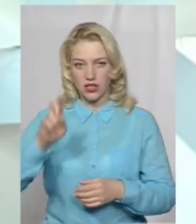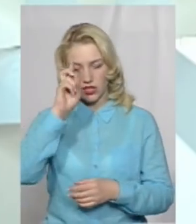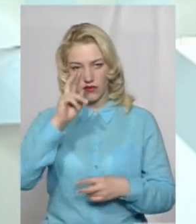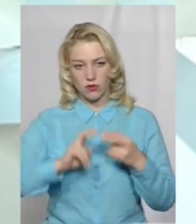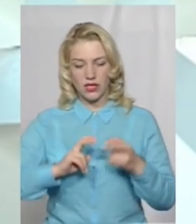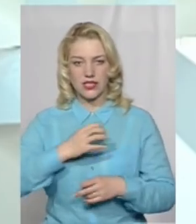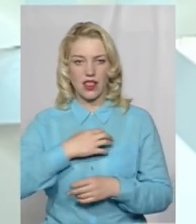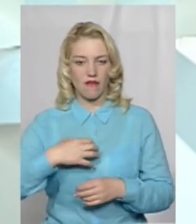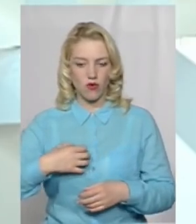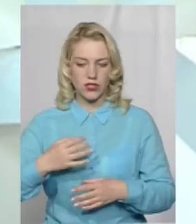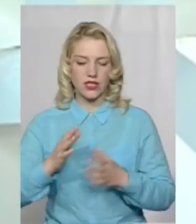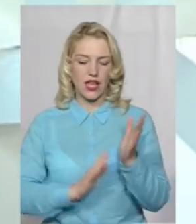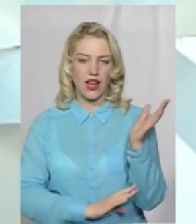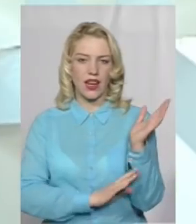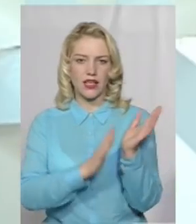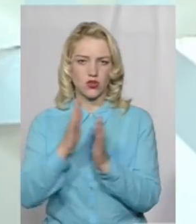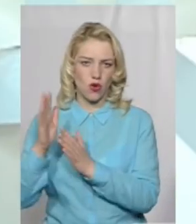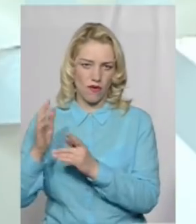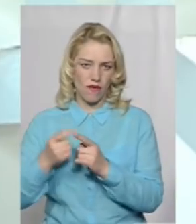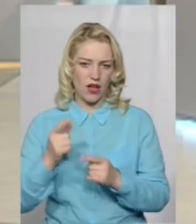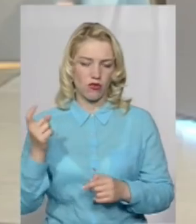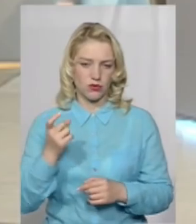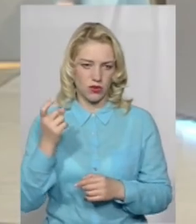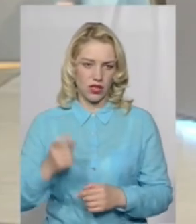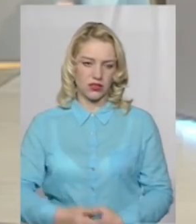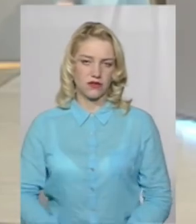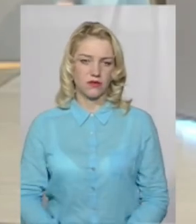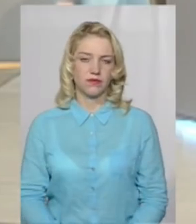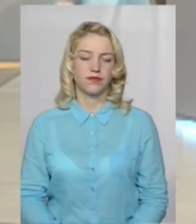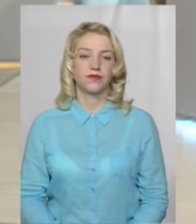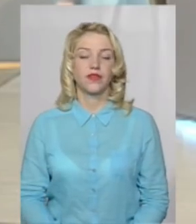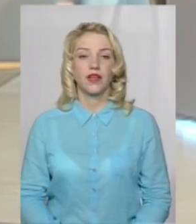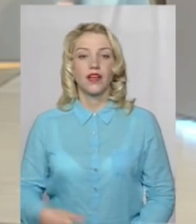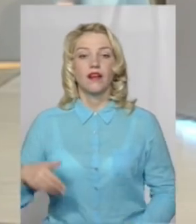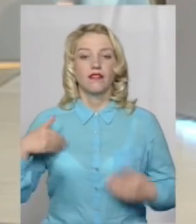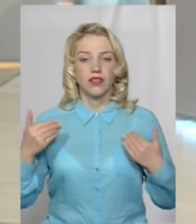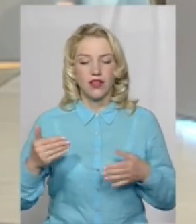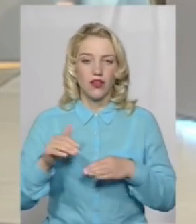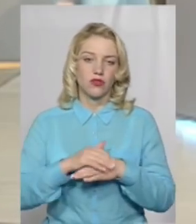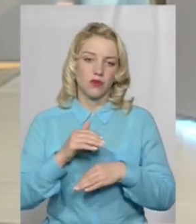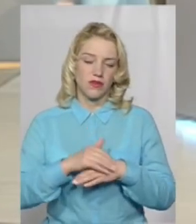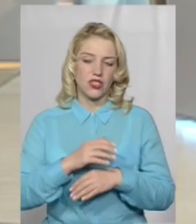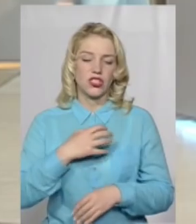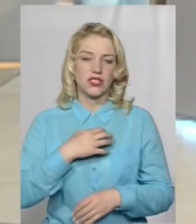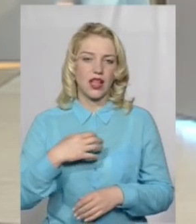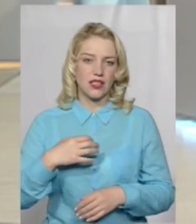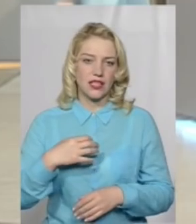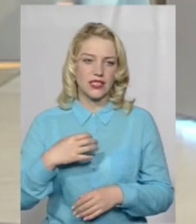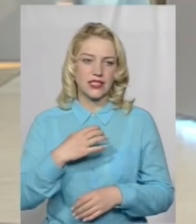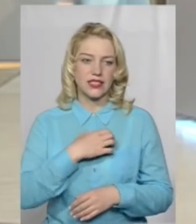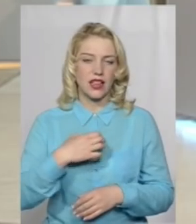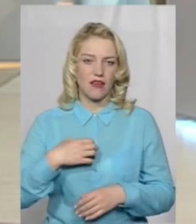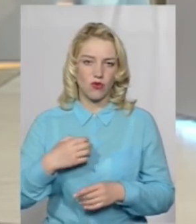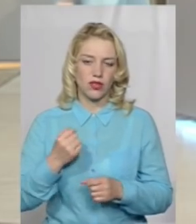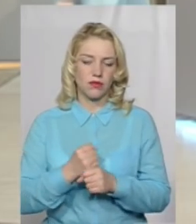підприємства «Славутське лісове господарство» Віктором Сапожніком. Вітаю. Добрий вечір. У Славутському лісовому господарстві